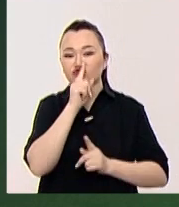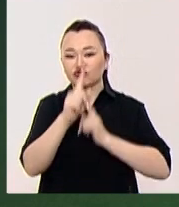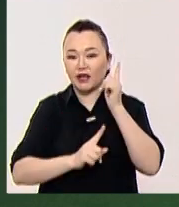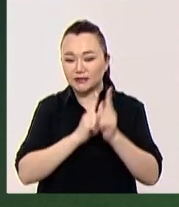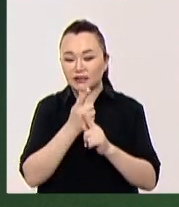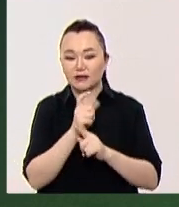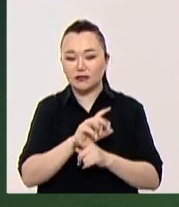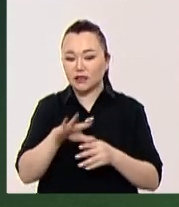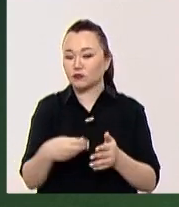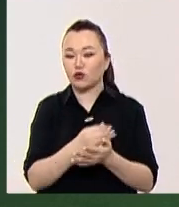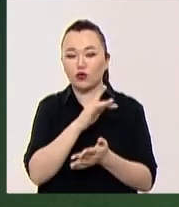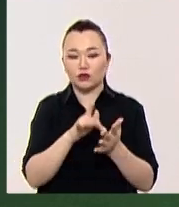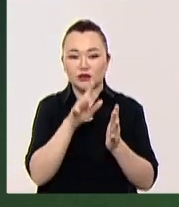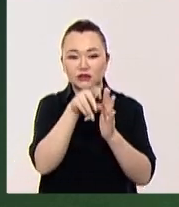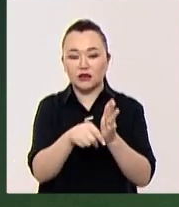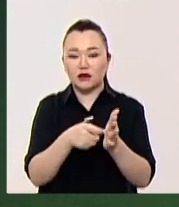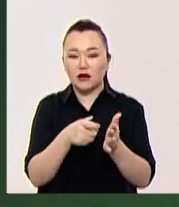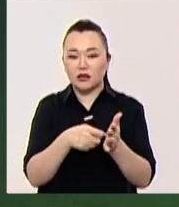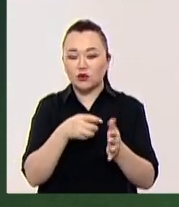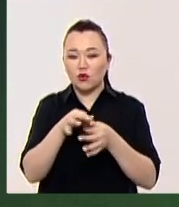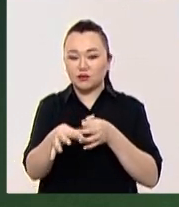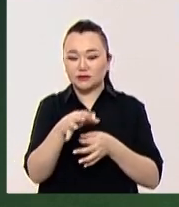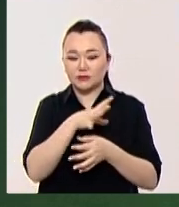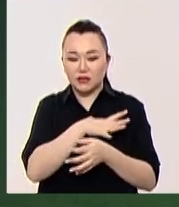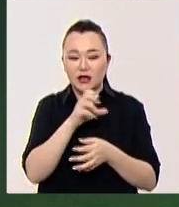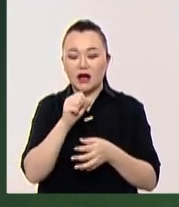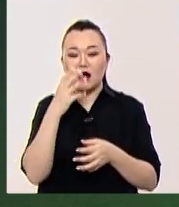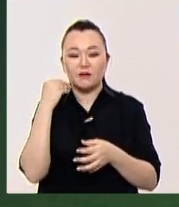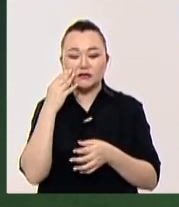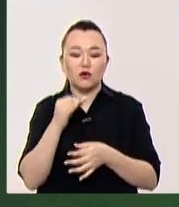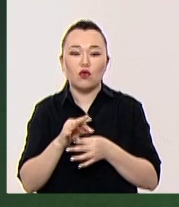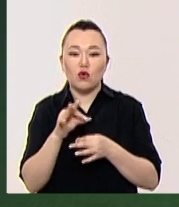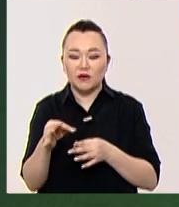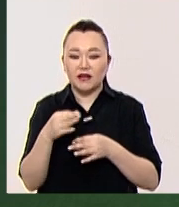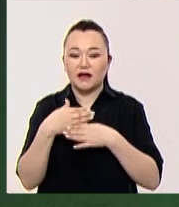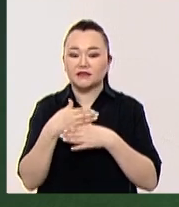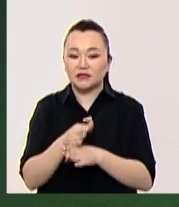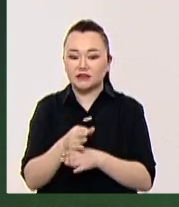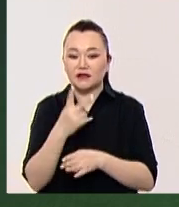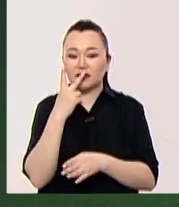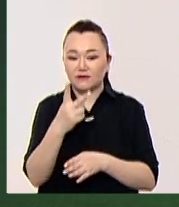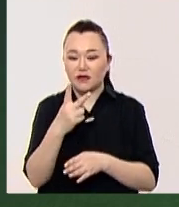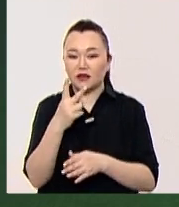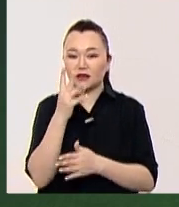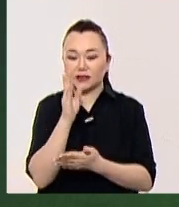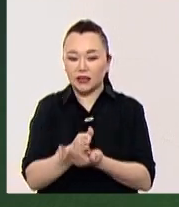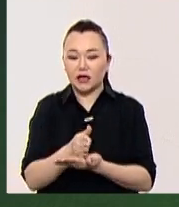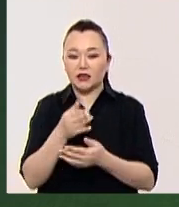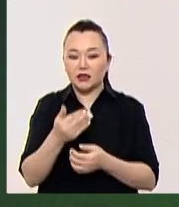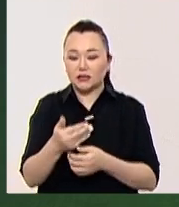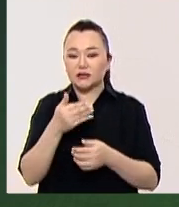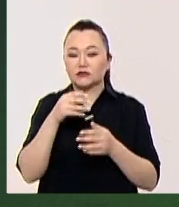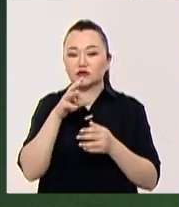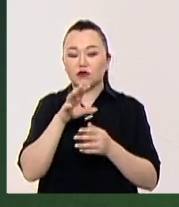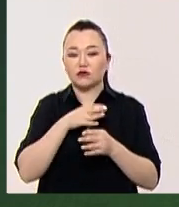пор этот город относился к Карагандинской области, а Алматинскую область разделят на две части. Из ее состава